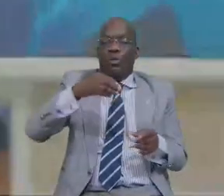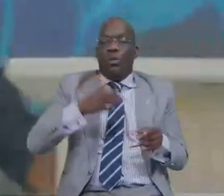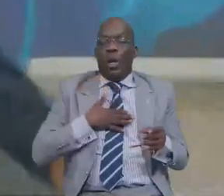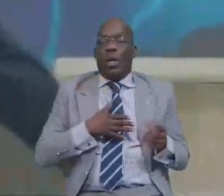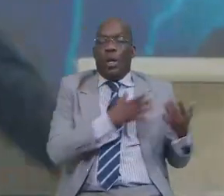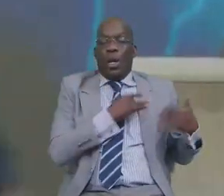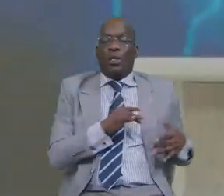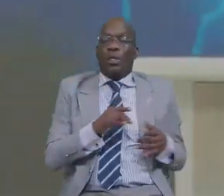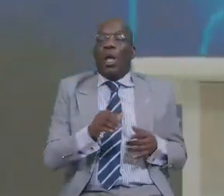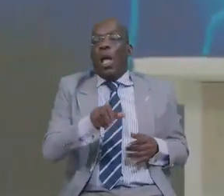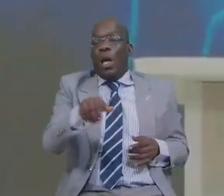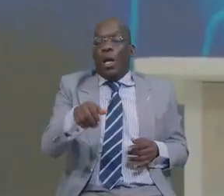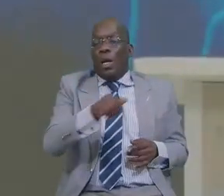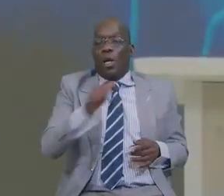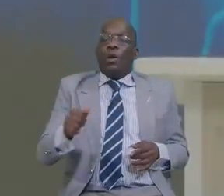invité